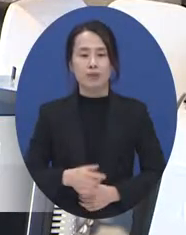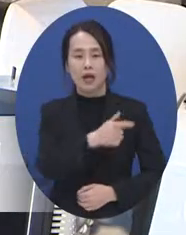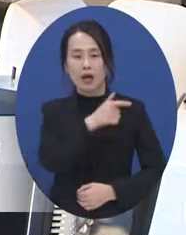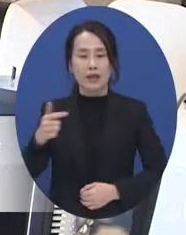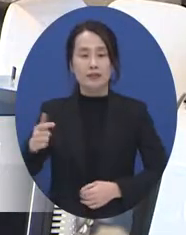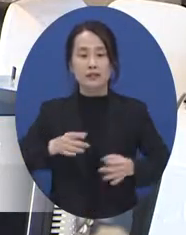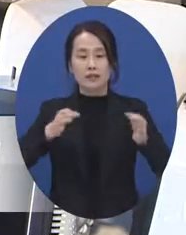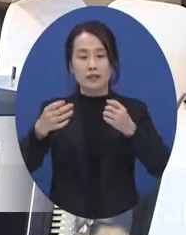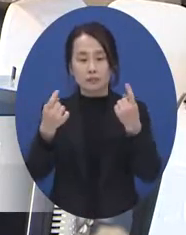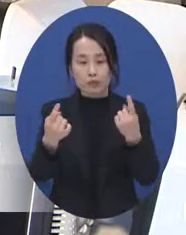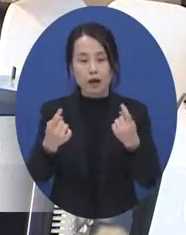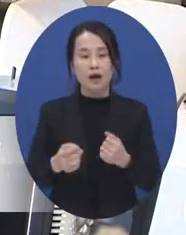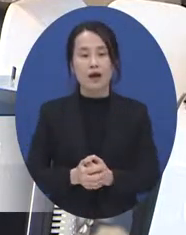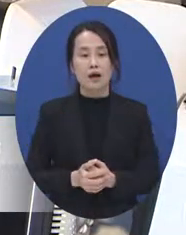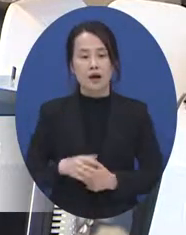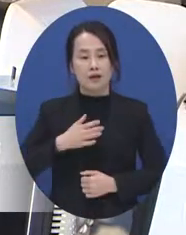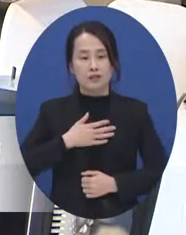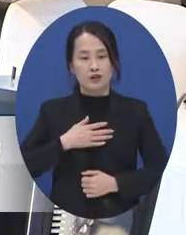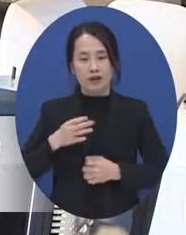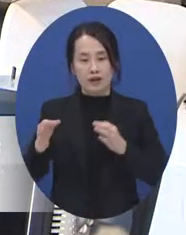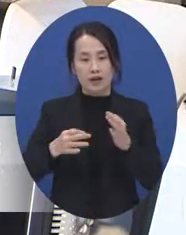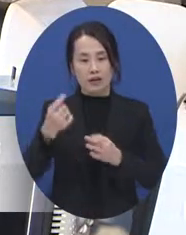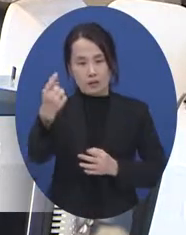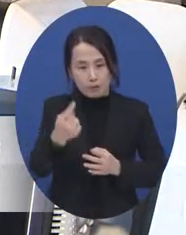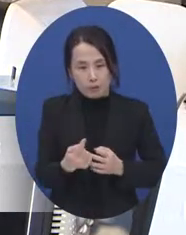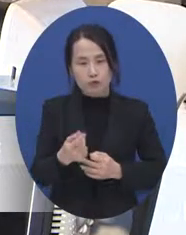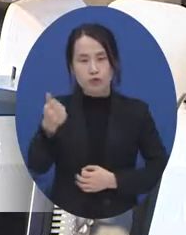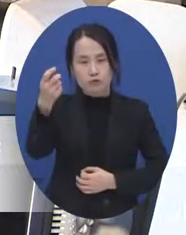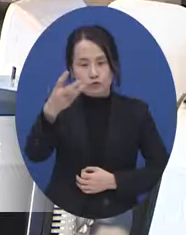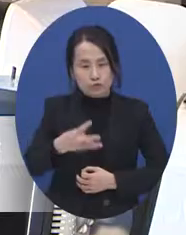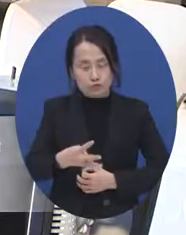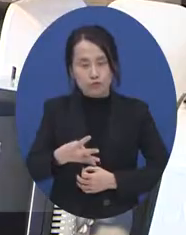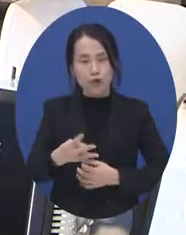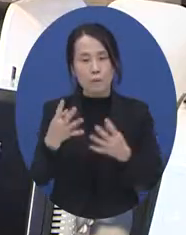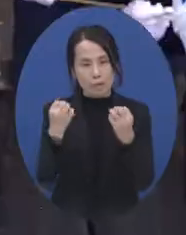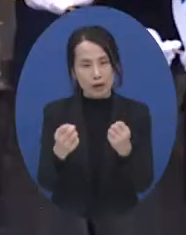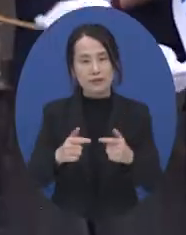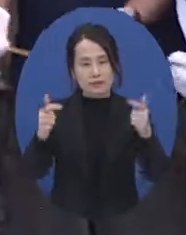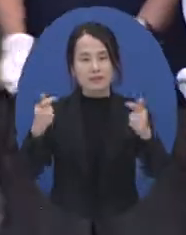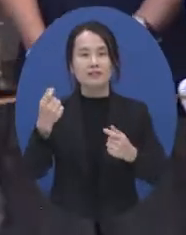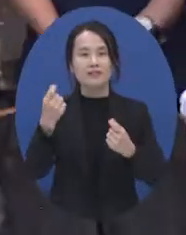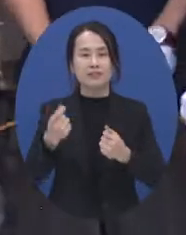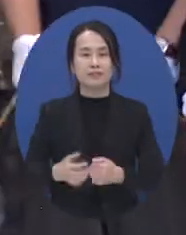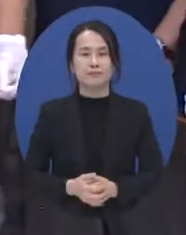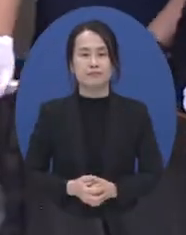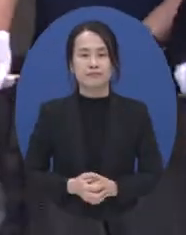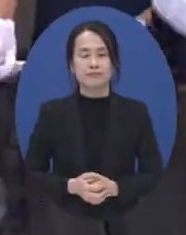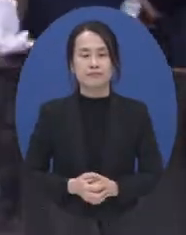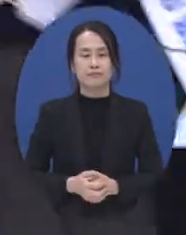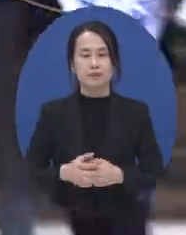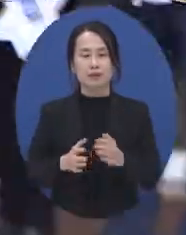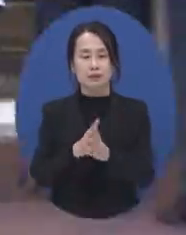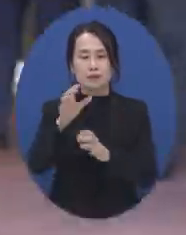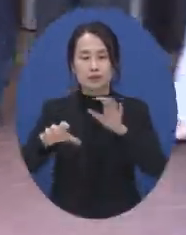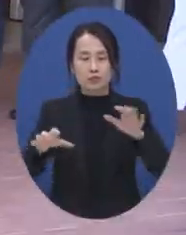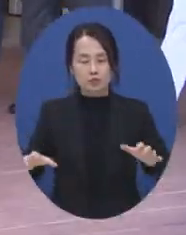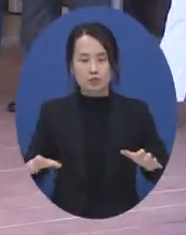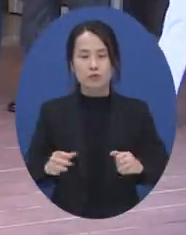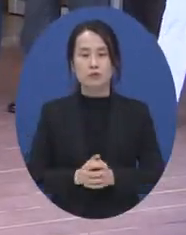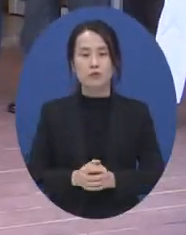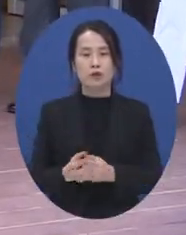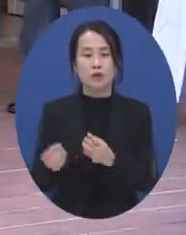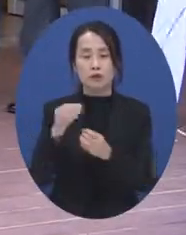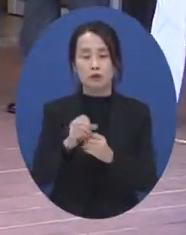대형 프랜차이즈보다는 저희 가게를 이제 방문해 주시는 이제 빈도수가 좀 높아지지 않을까. 경기도는 시군별로 진행된 명절